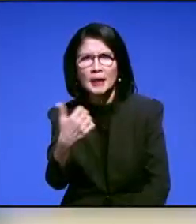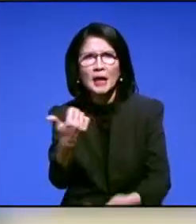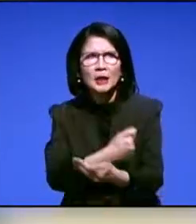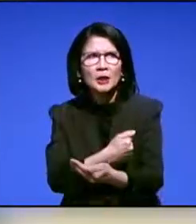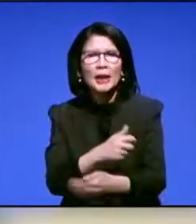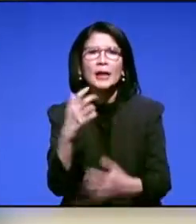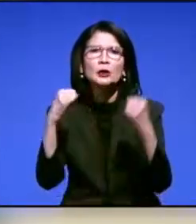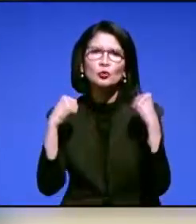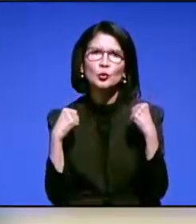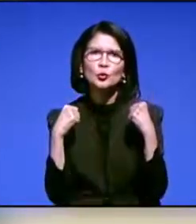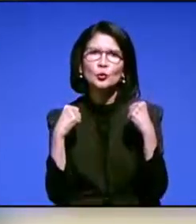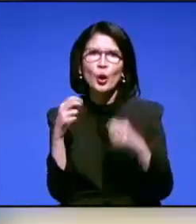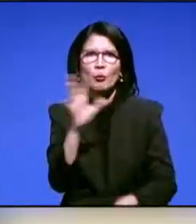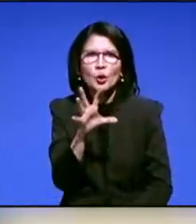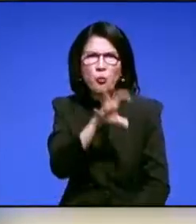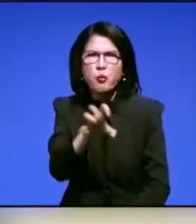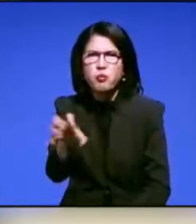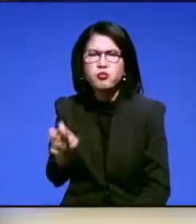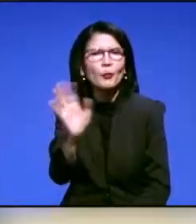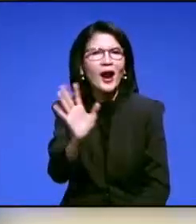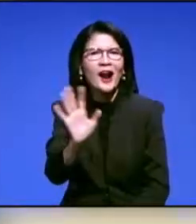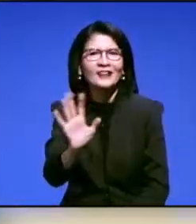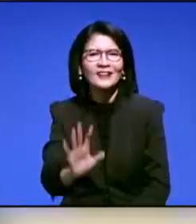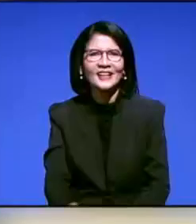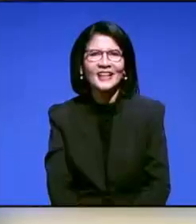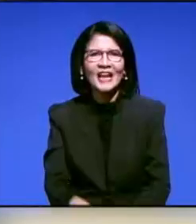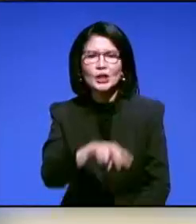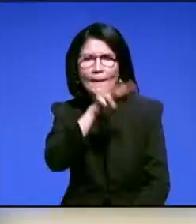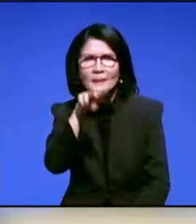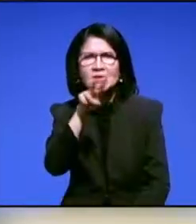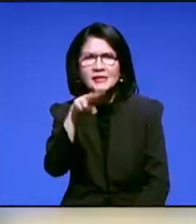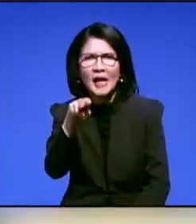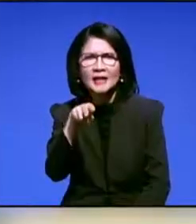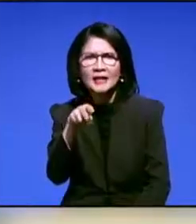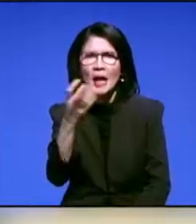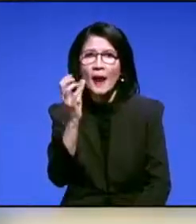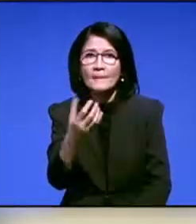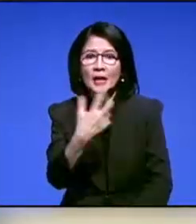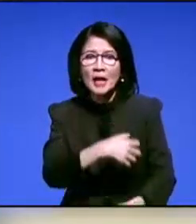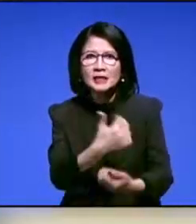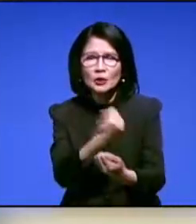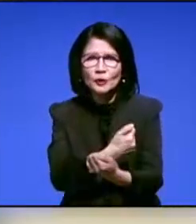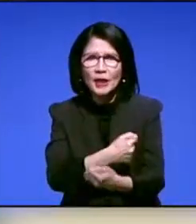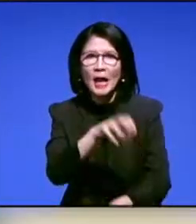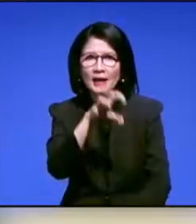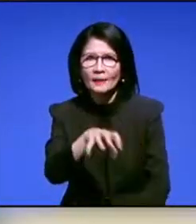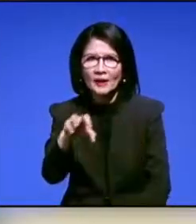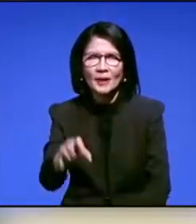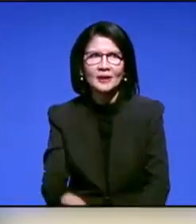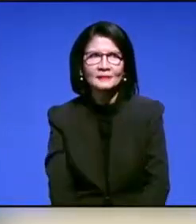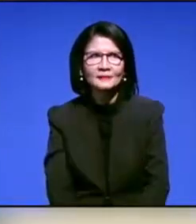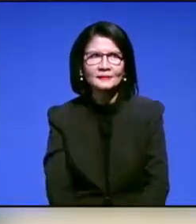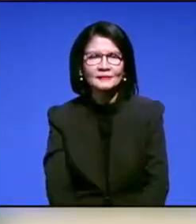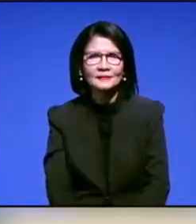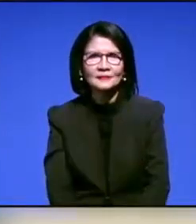duduk. Jadi bukan yang aktif, kalau aktifnya mencakar. Tapi sama fungsinya adalah mencari selundupan narkotika, terutama di barang-barang kargo ini. Oke,